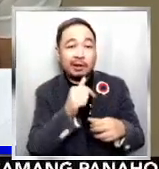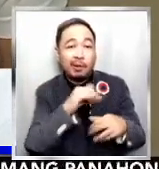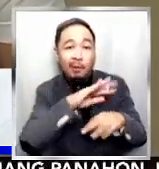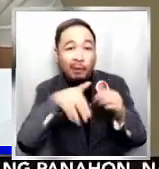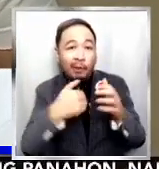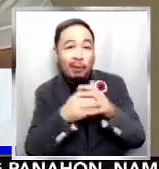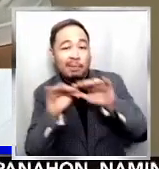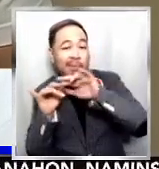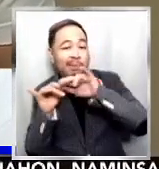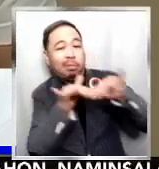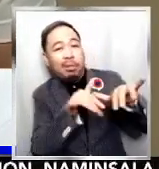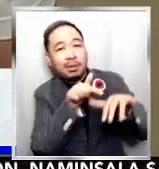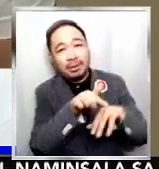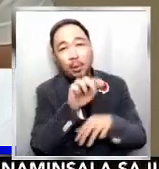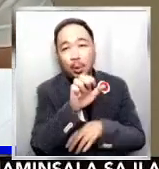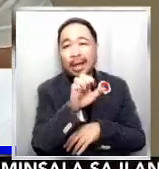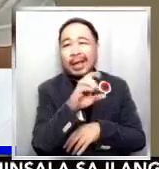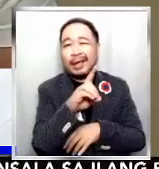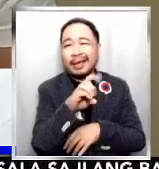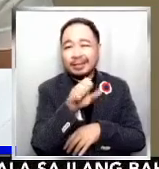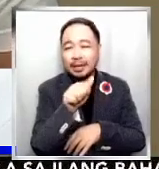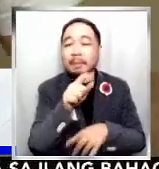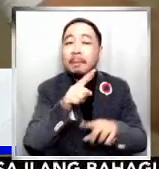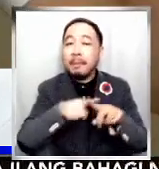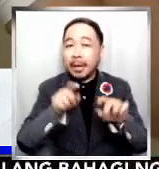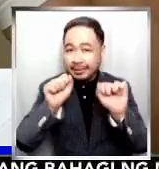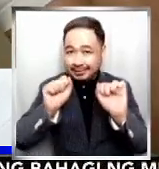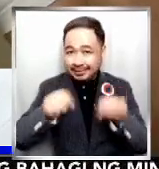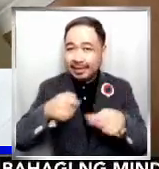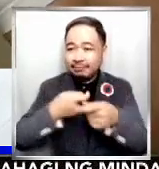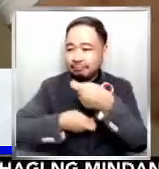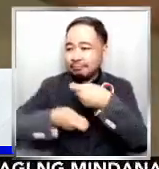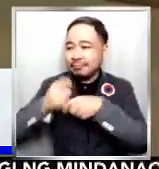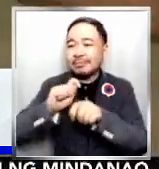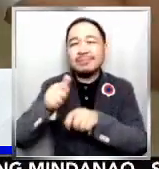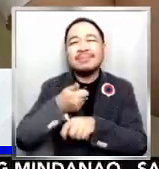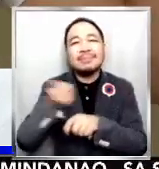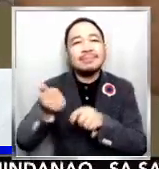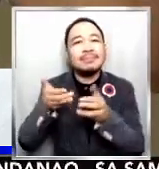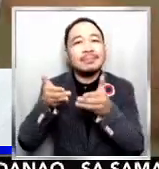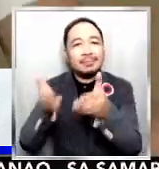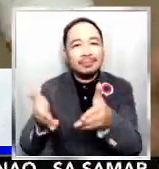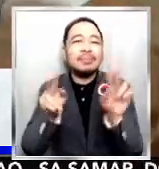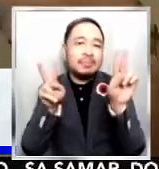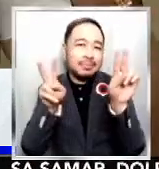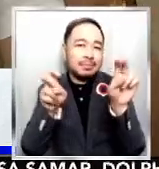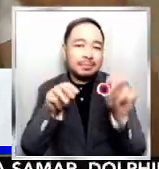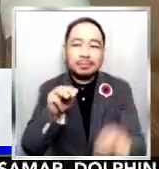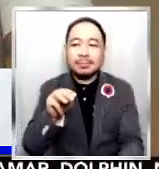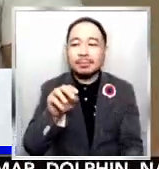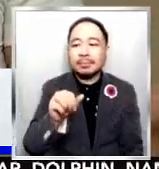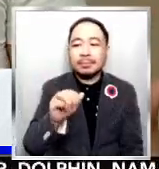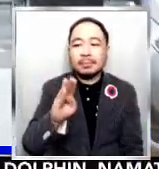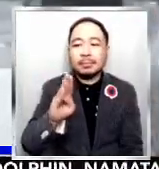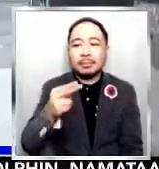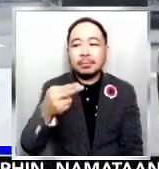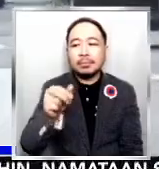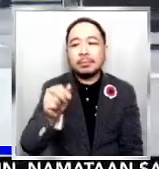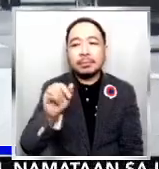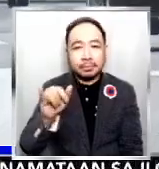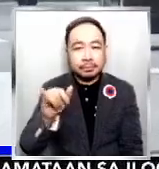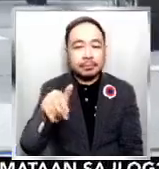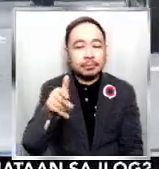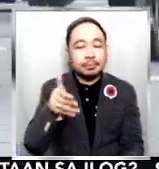no? At ito yung tinatawag naming mabuhay lane. Kaya nga ngayon, no, hanggang siguro Linggo, tuloy-tuloy ang clearing namin.